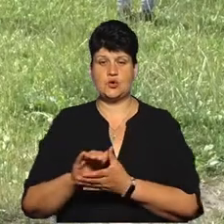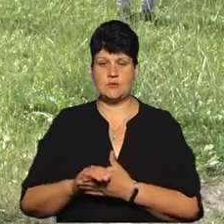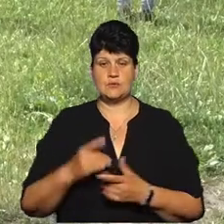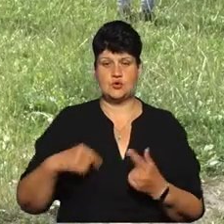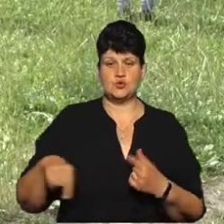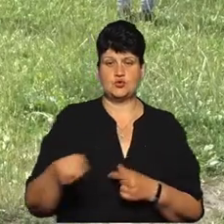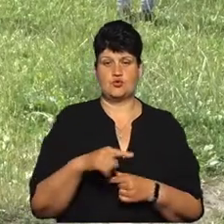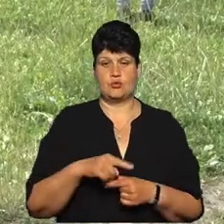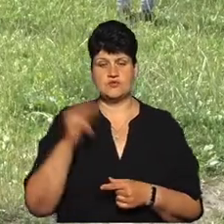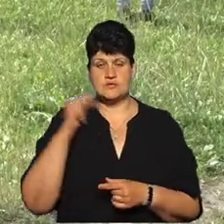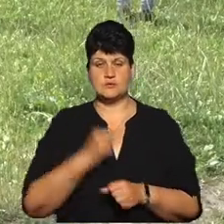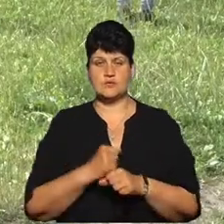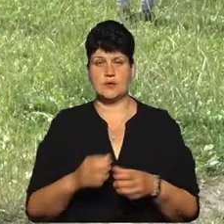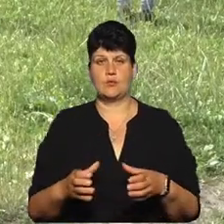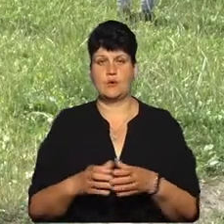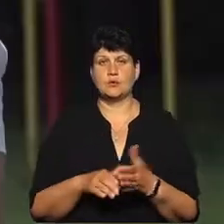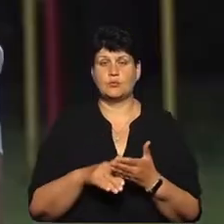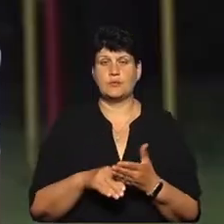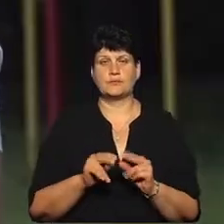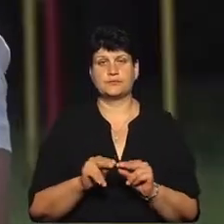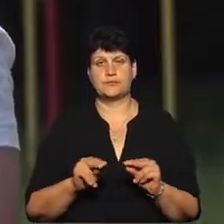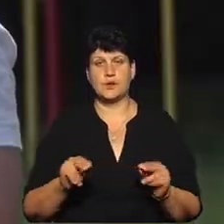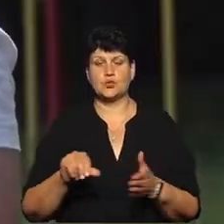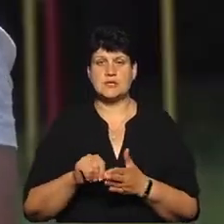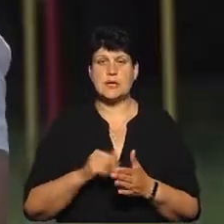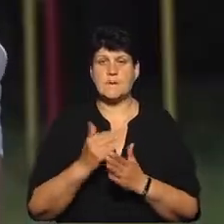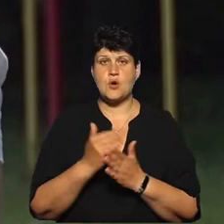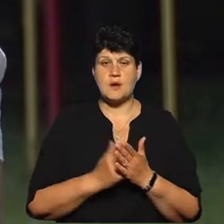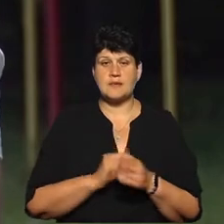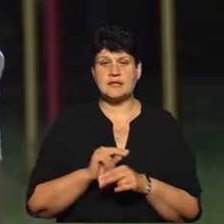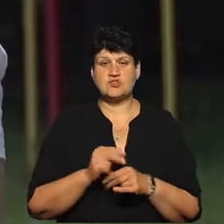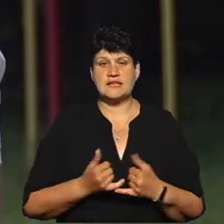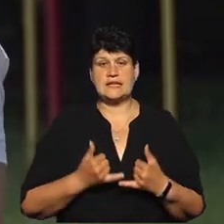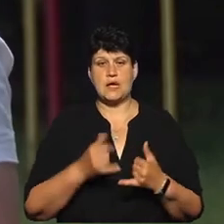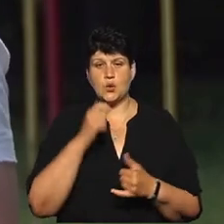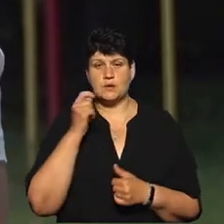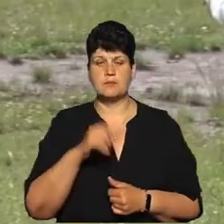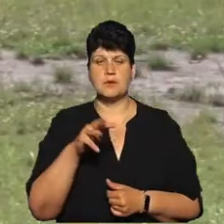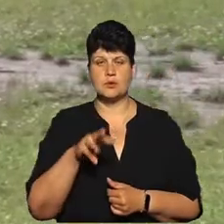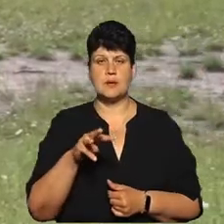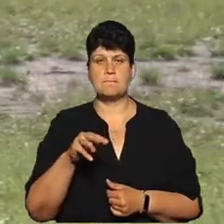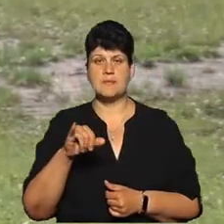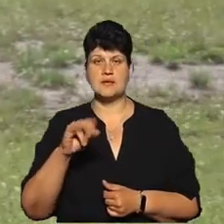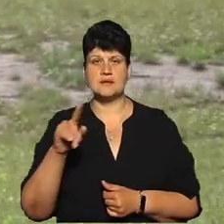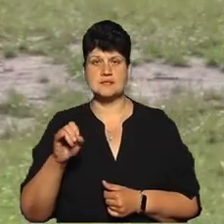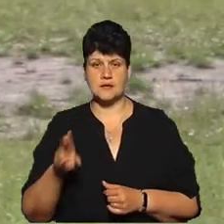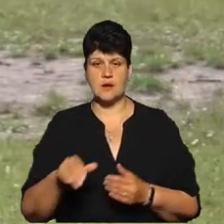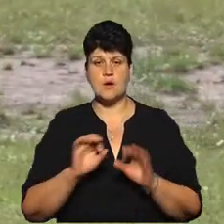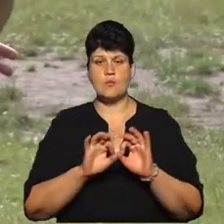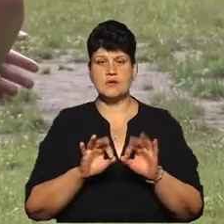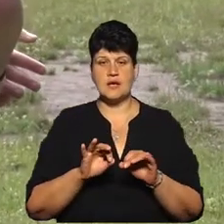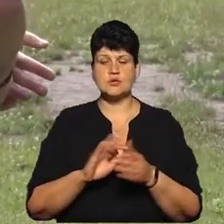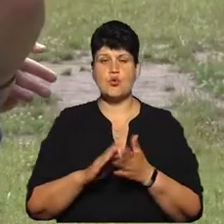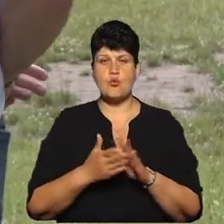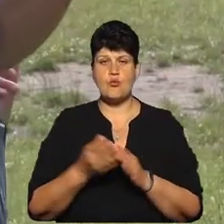їм допомагають педагоги, учасники програми «Навчай для України». Микола Мізик пояснює умови гри. Наступна гра заключається в тому, що